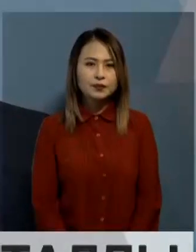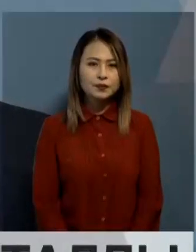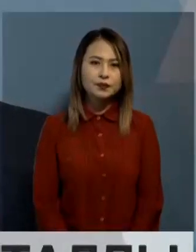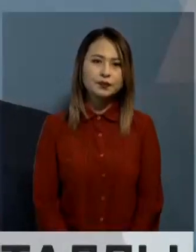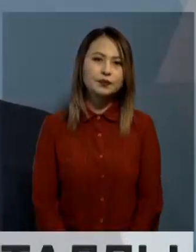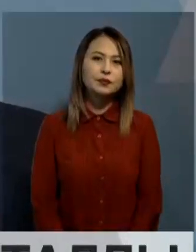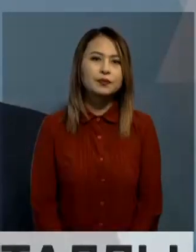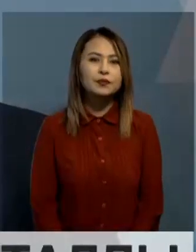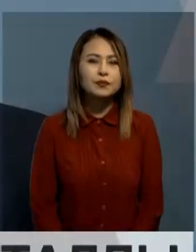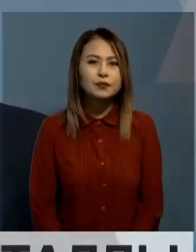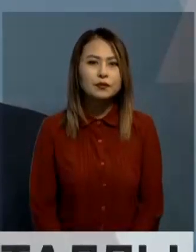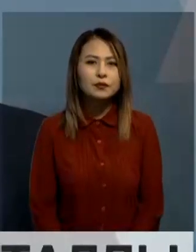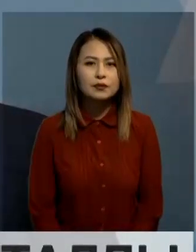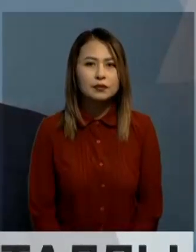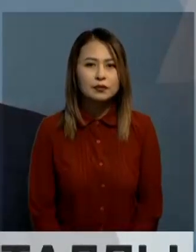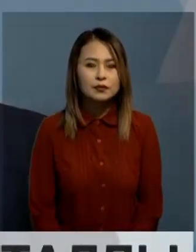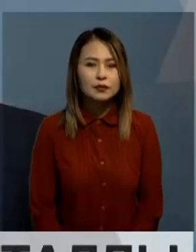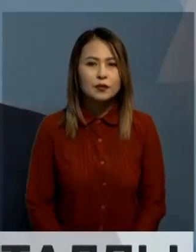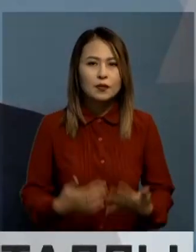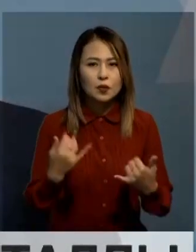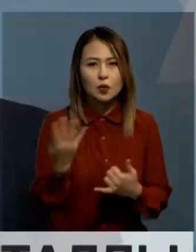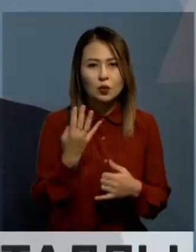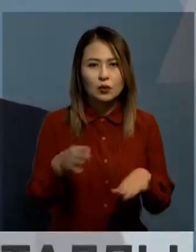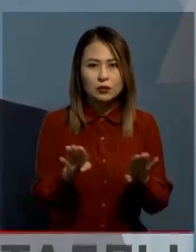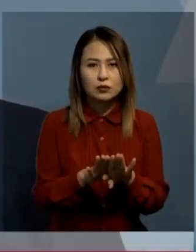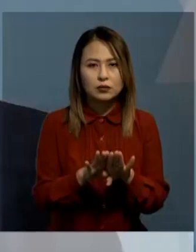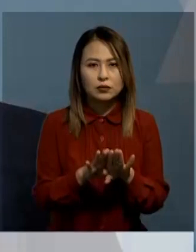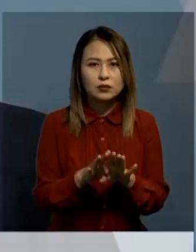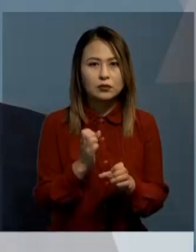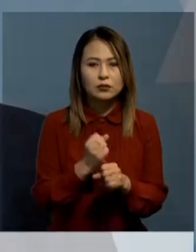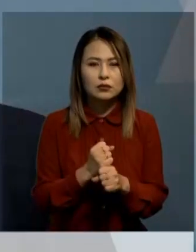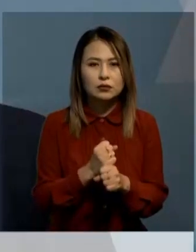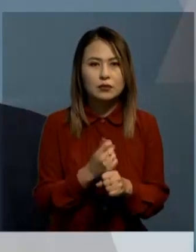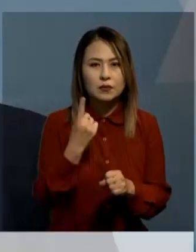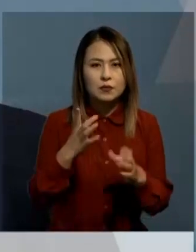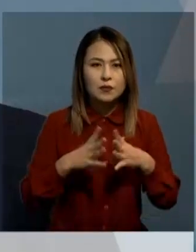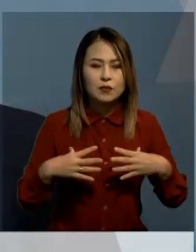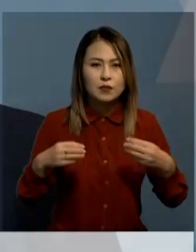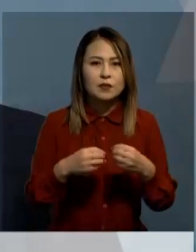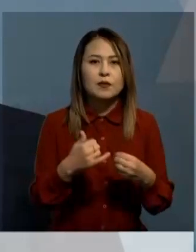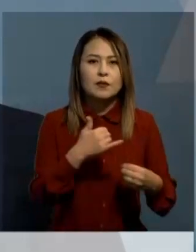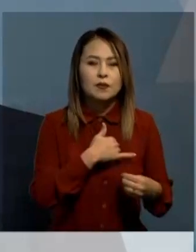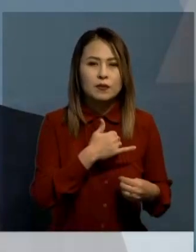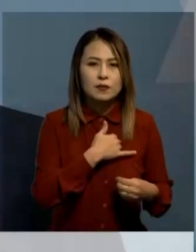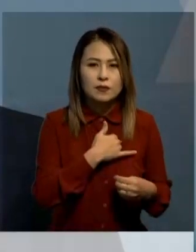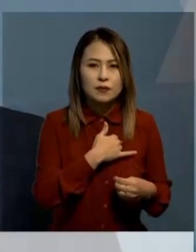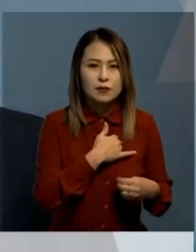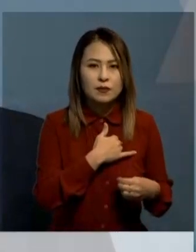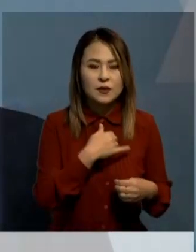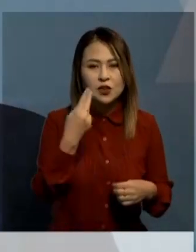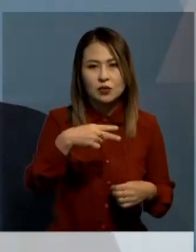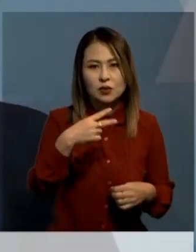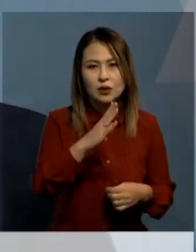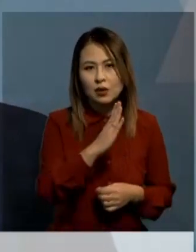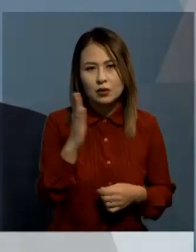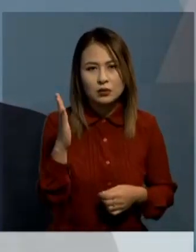Бүгінгі таңда 4-ші буын жұмыс жасап жатырмыз. Енді бір отбасынан біз 20-дан